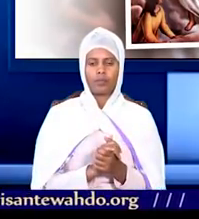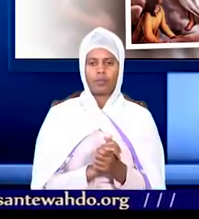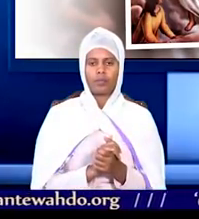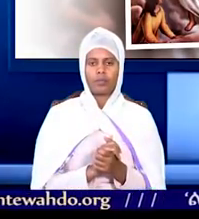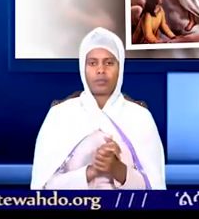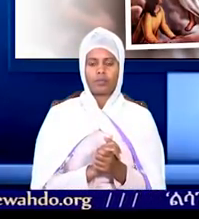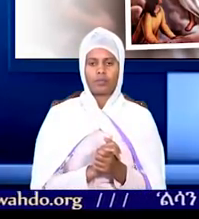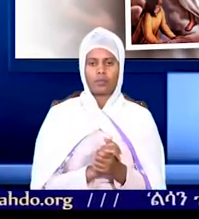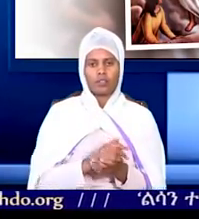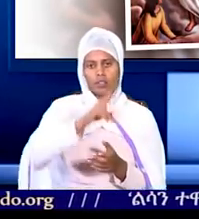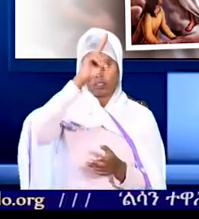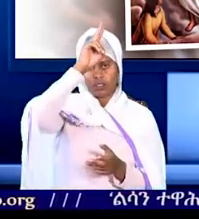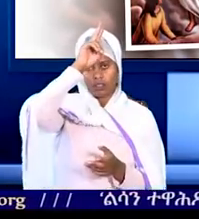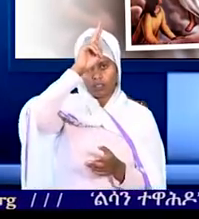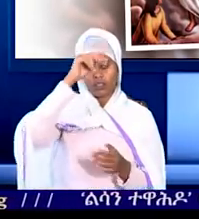እዚኣ